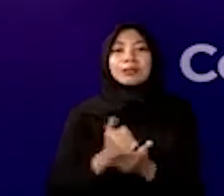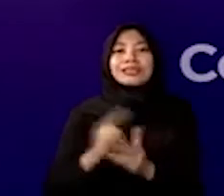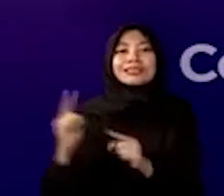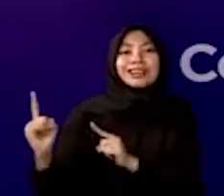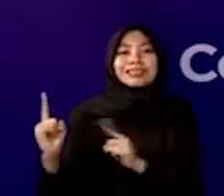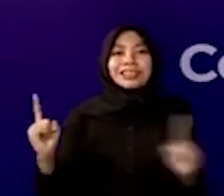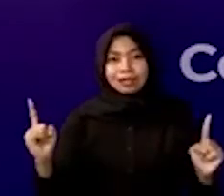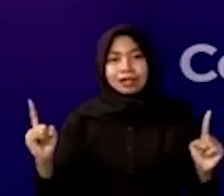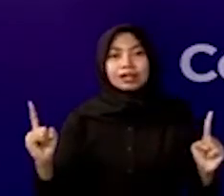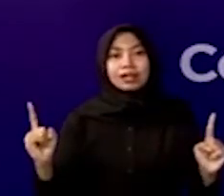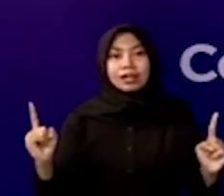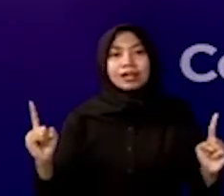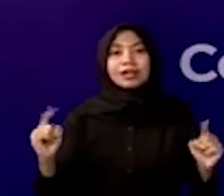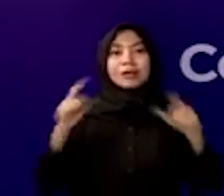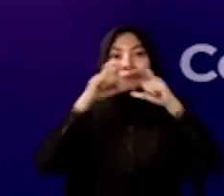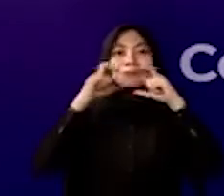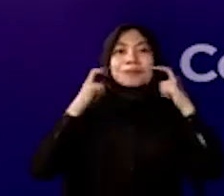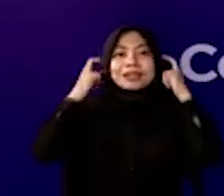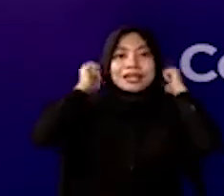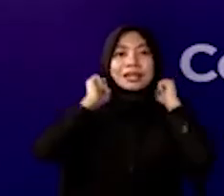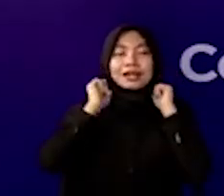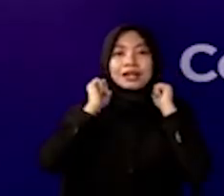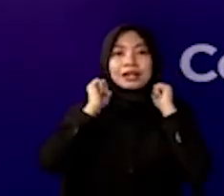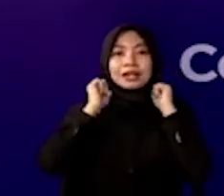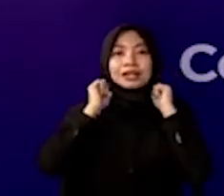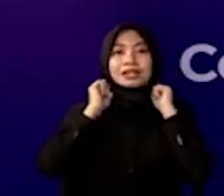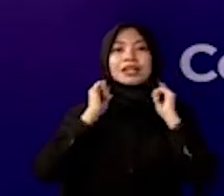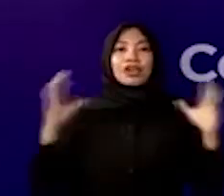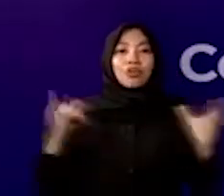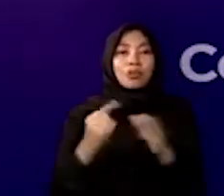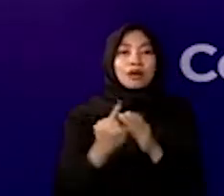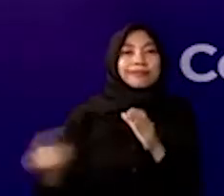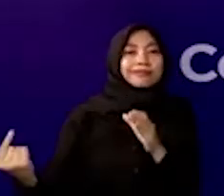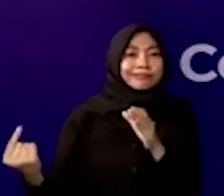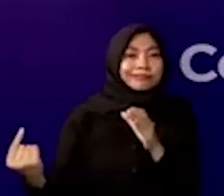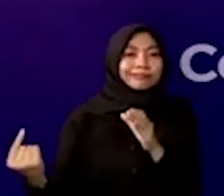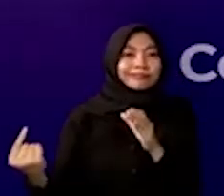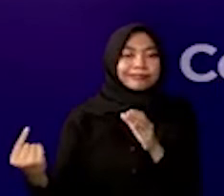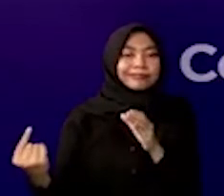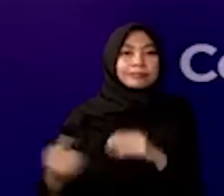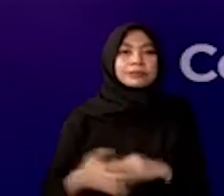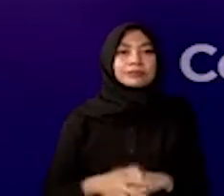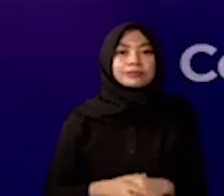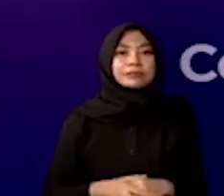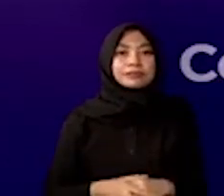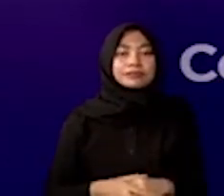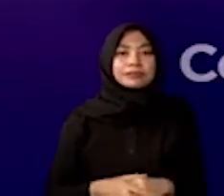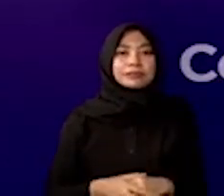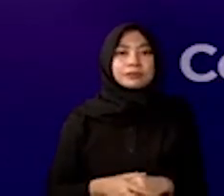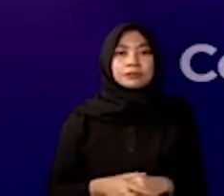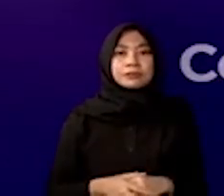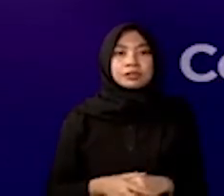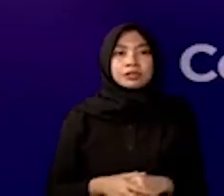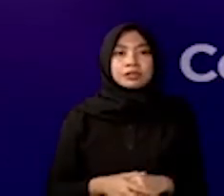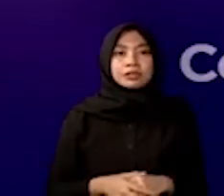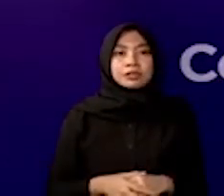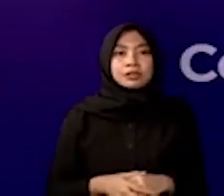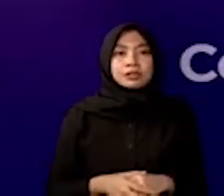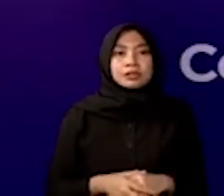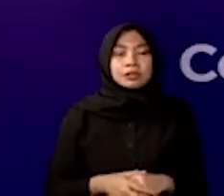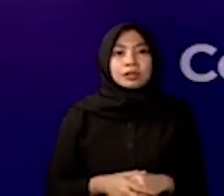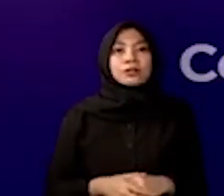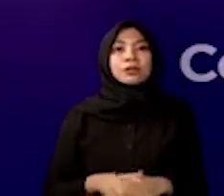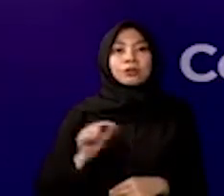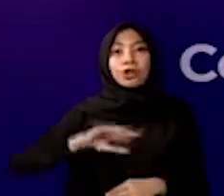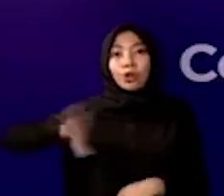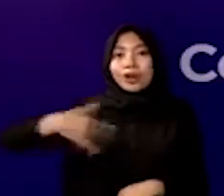jarak kemudian menggunakan masker hindari kerumunan jadi jangan ee terkait dengan kesehatan diri